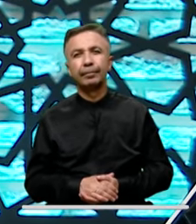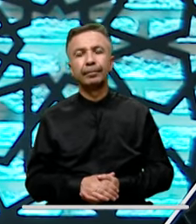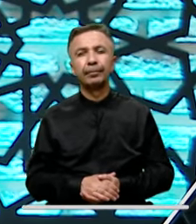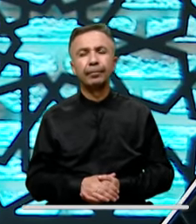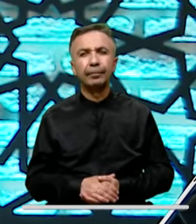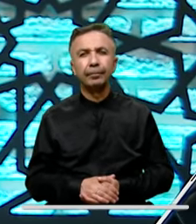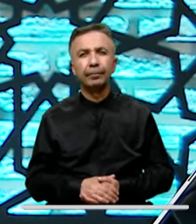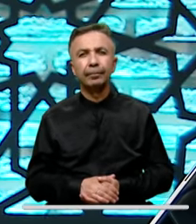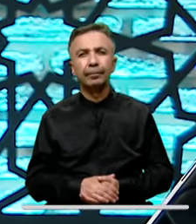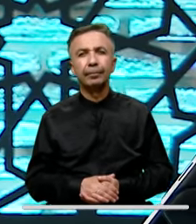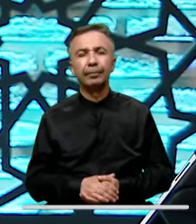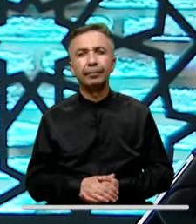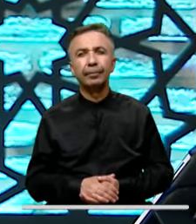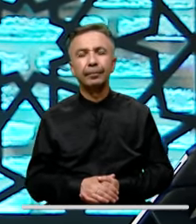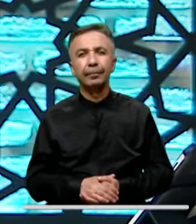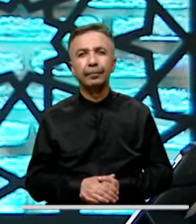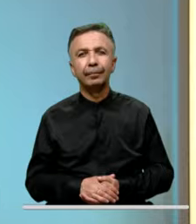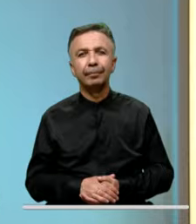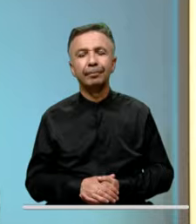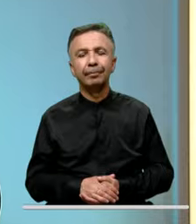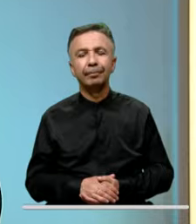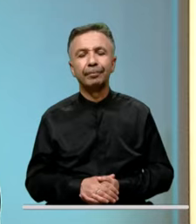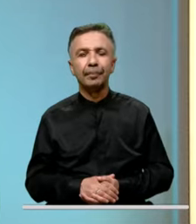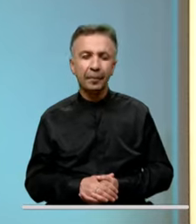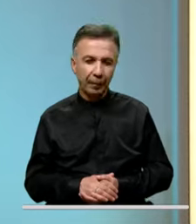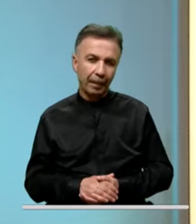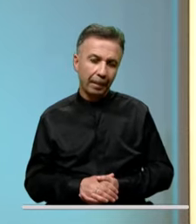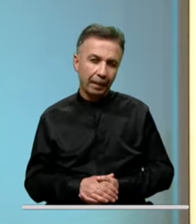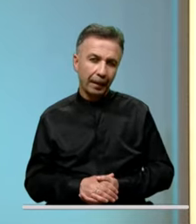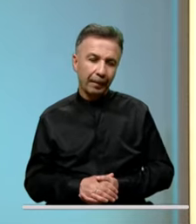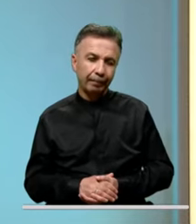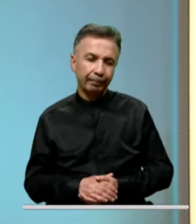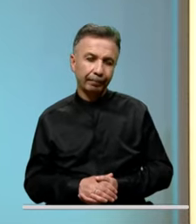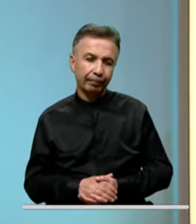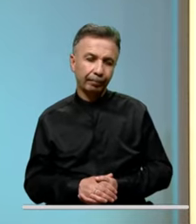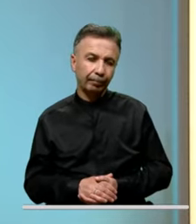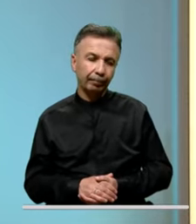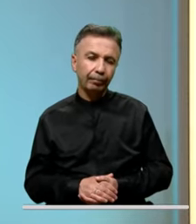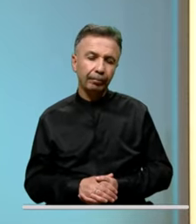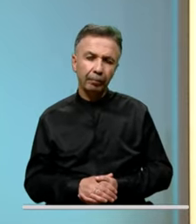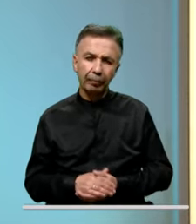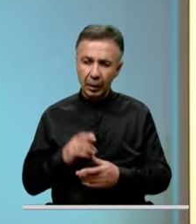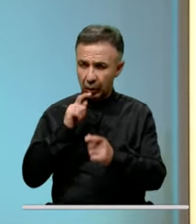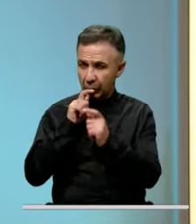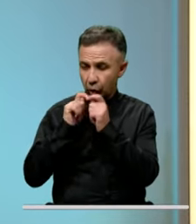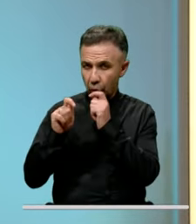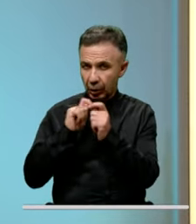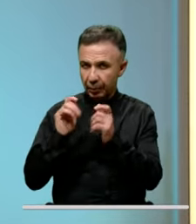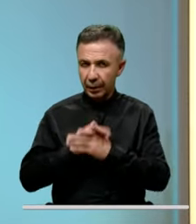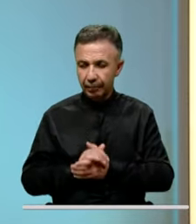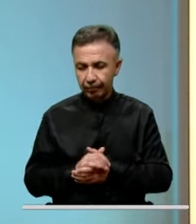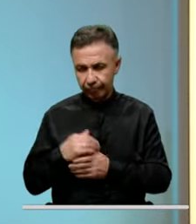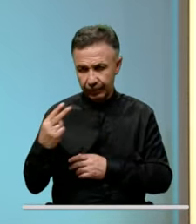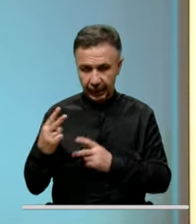hayırlı akşamlar. Ne dersiniz hocam? Şimdi bir akitte tarafların akde